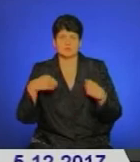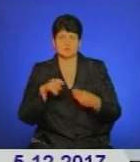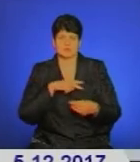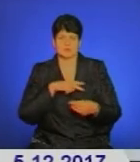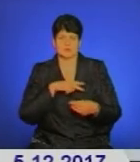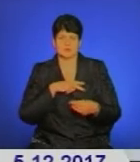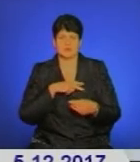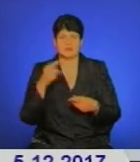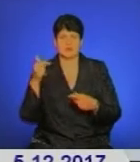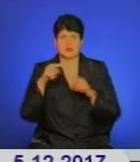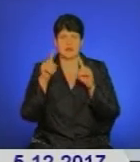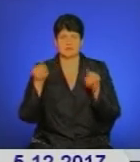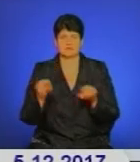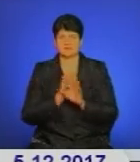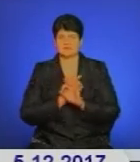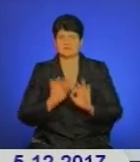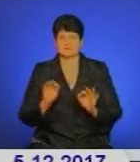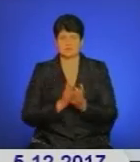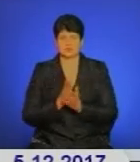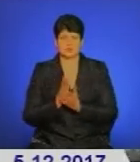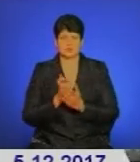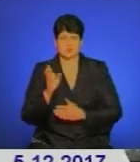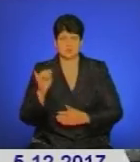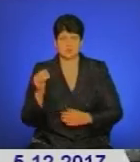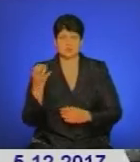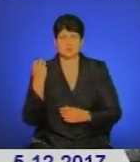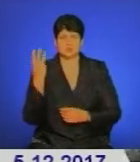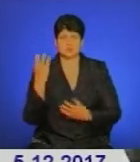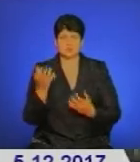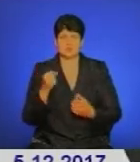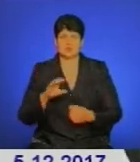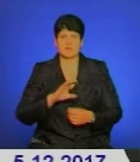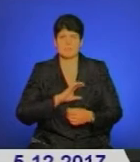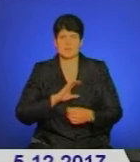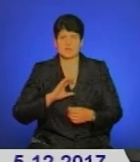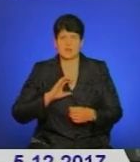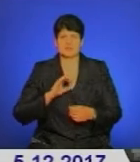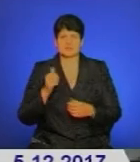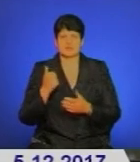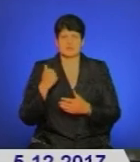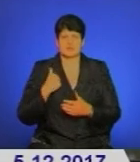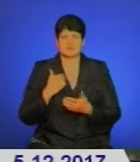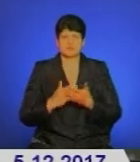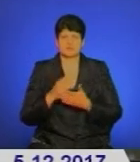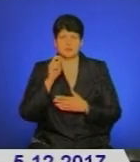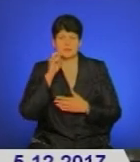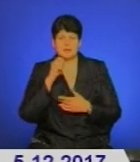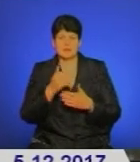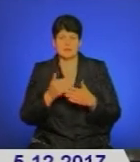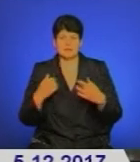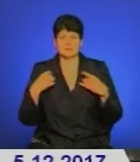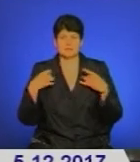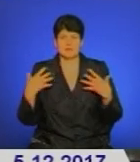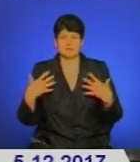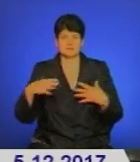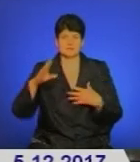військовослужбовців грамотами за відмінну службу. Ще троє отримали медалі за військову службу Україні. Напередодні свята бійці у